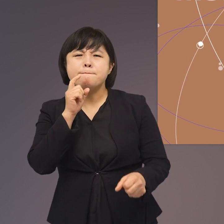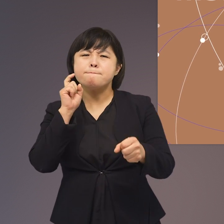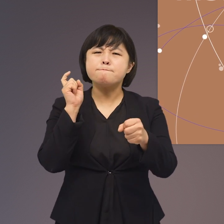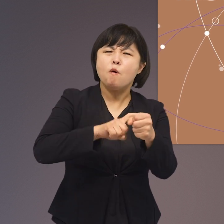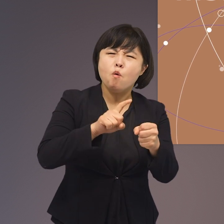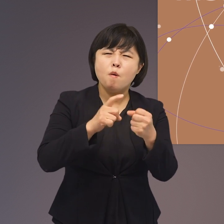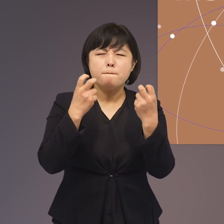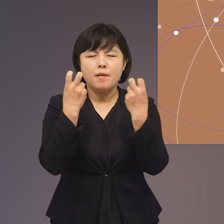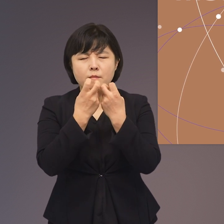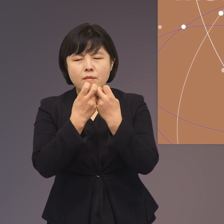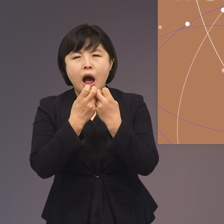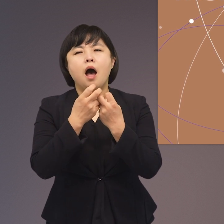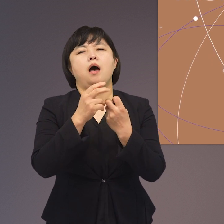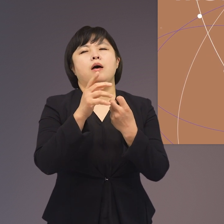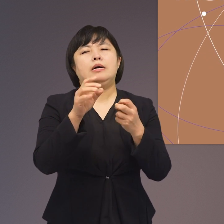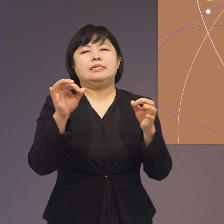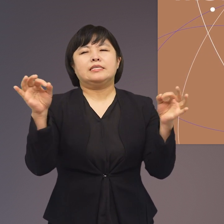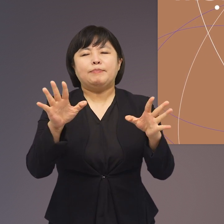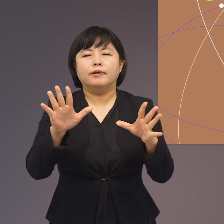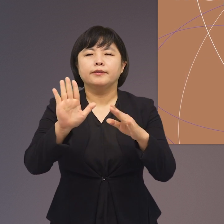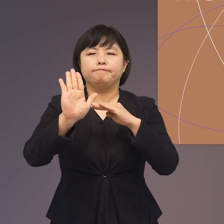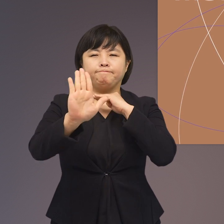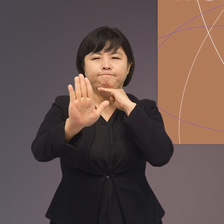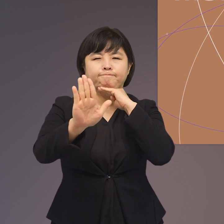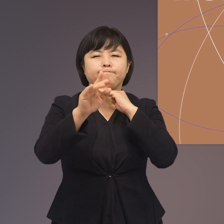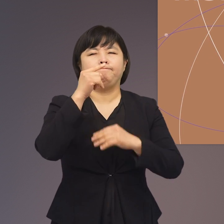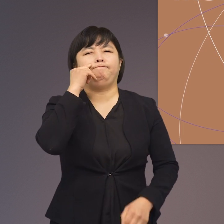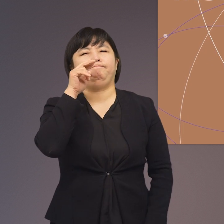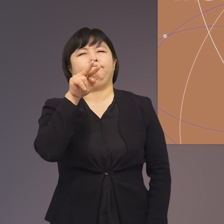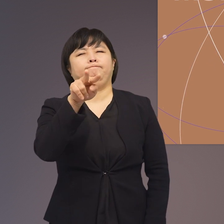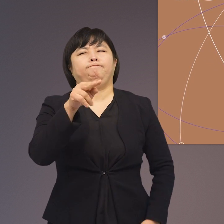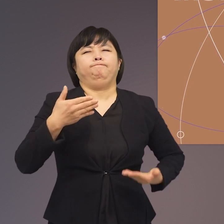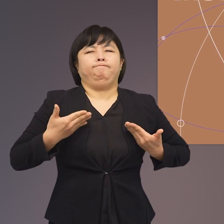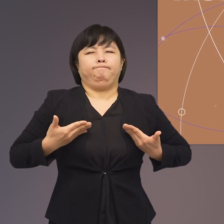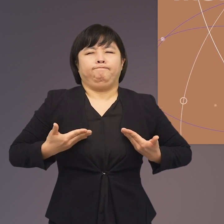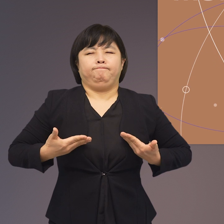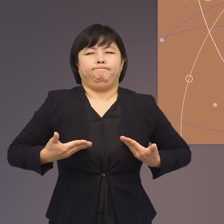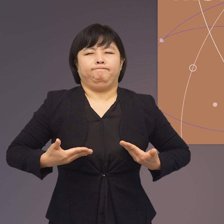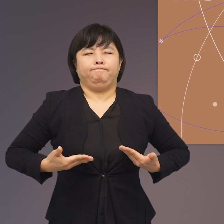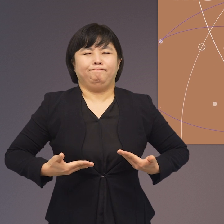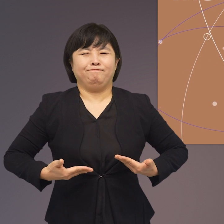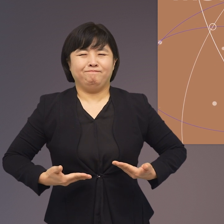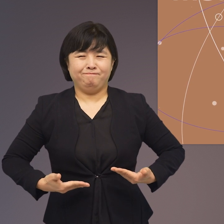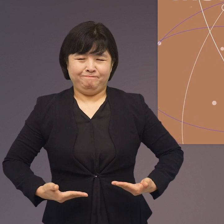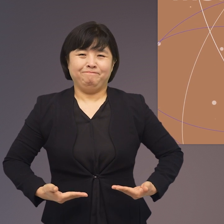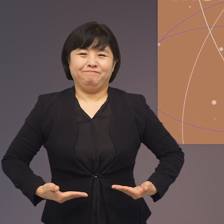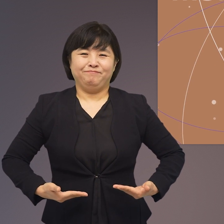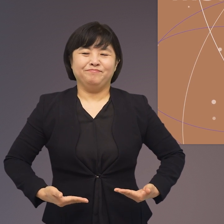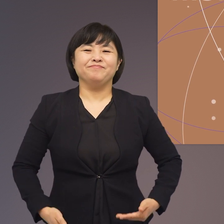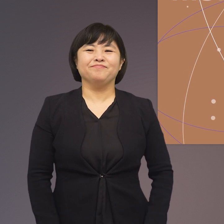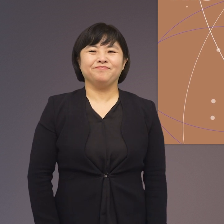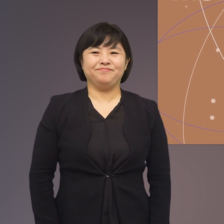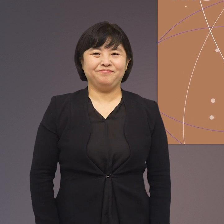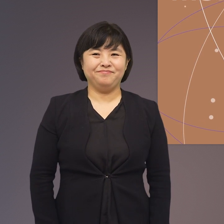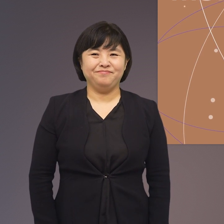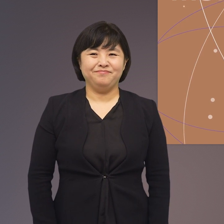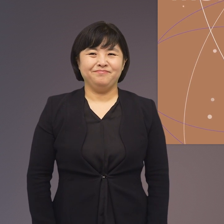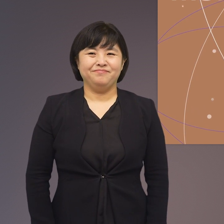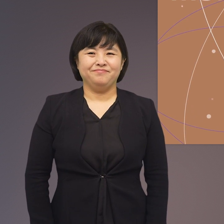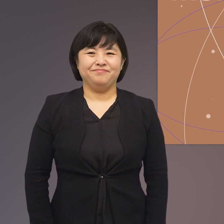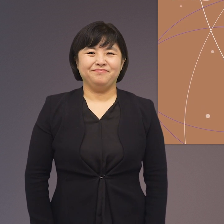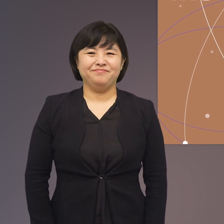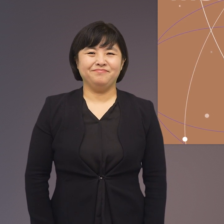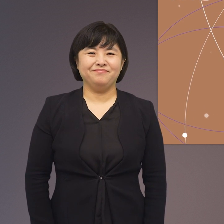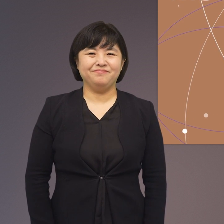행복을 얻기 위한 방법으로 잠시 멈추어 봄, 이른바 명상 혹은 묵상을